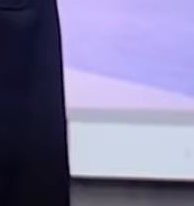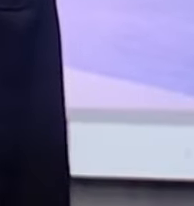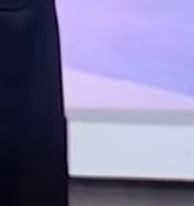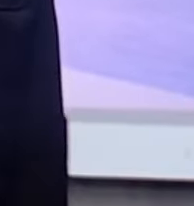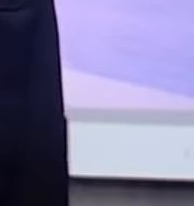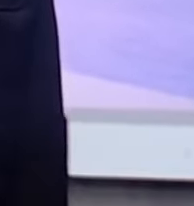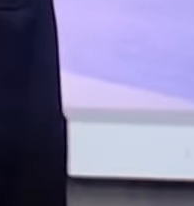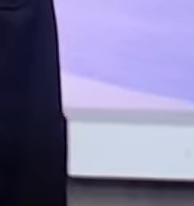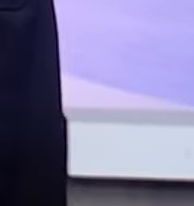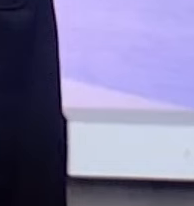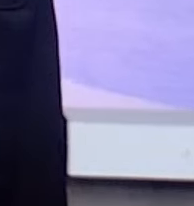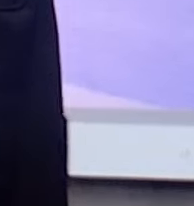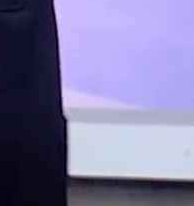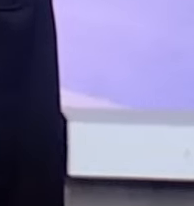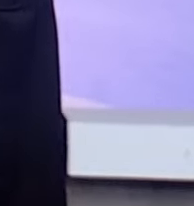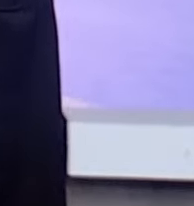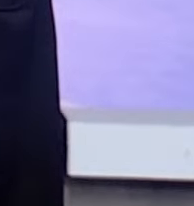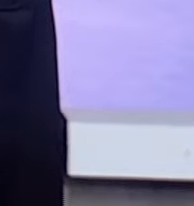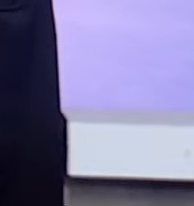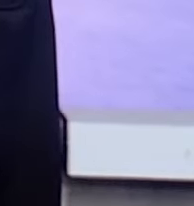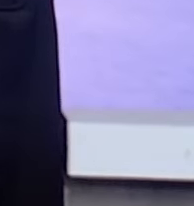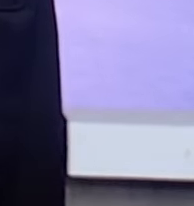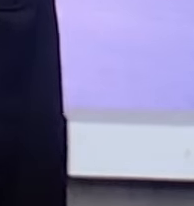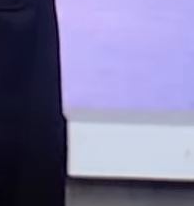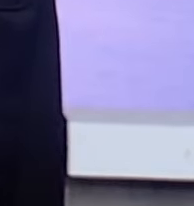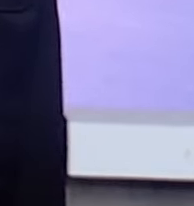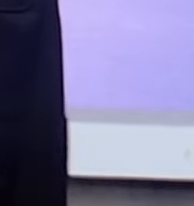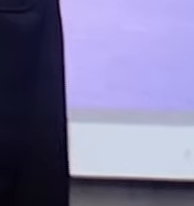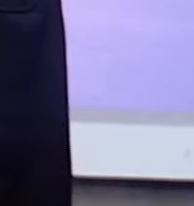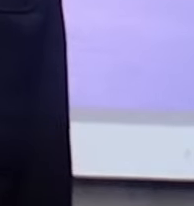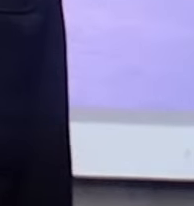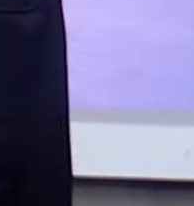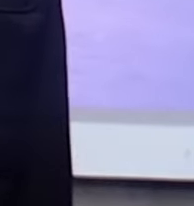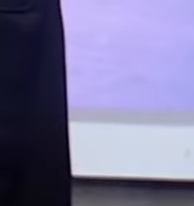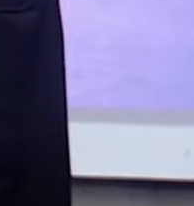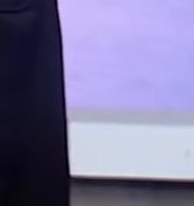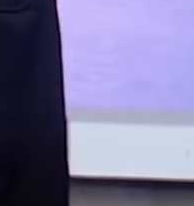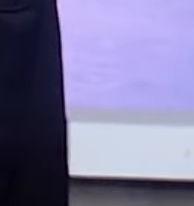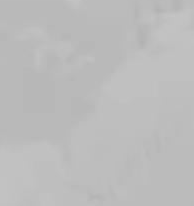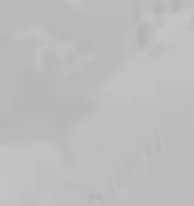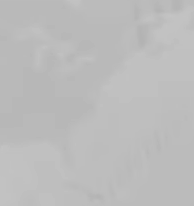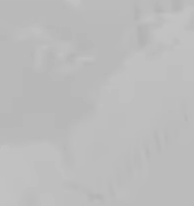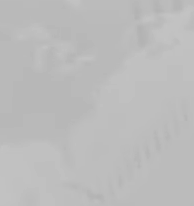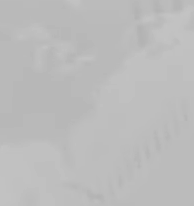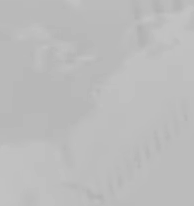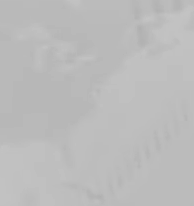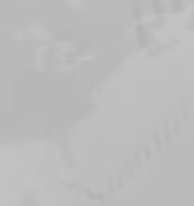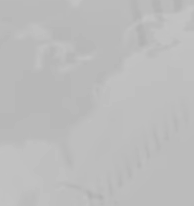samahan niyo kami sa GMA Pinoy TV at sa www.gmanews.tv.